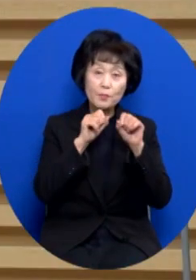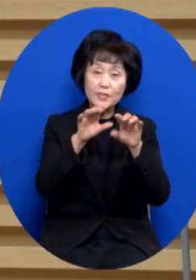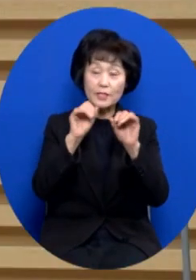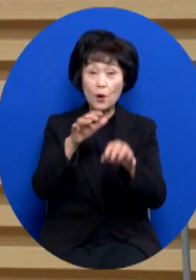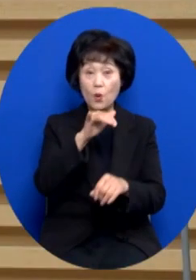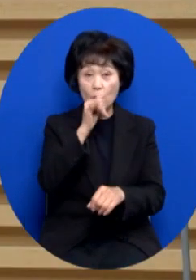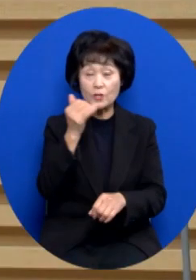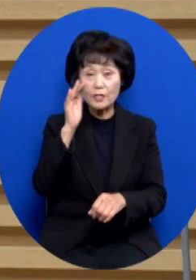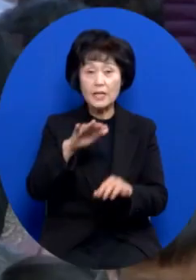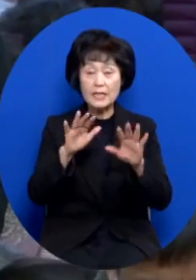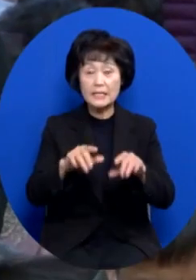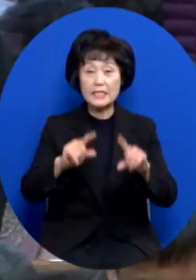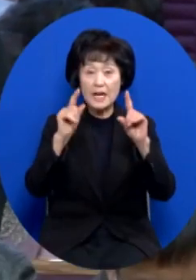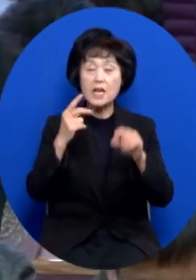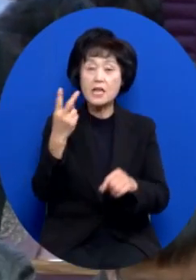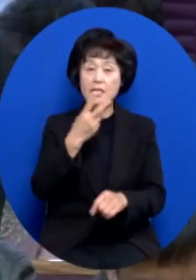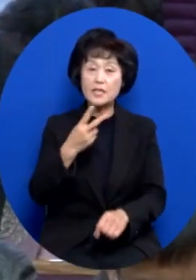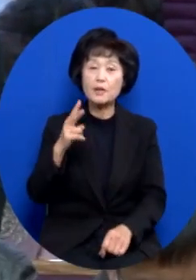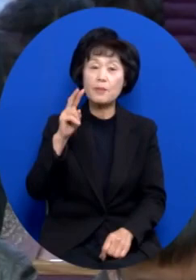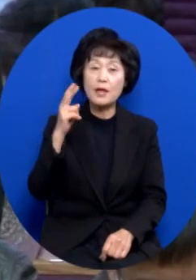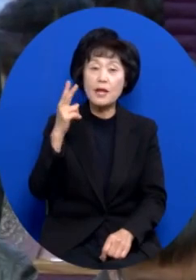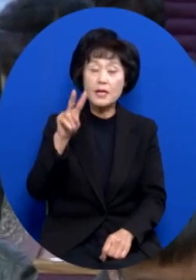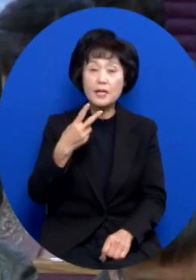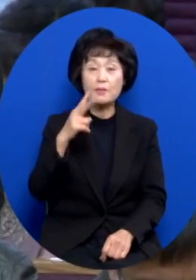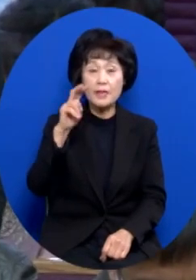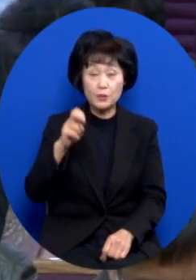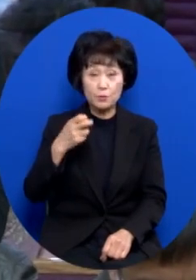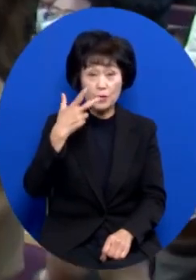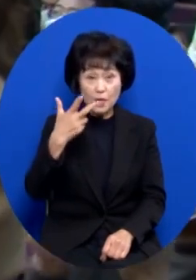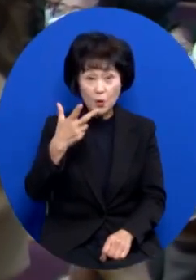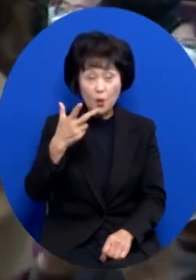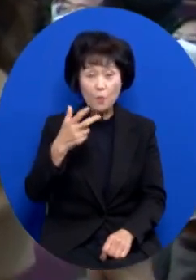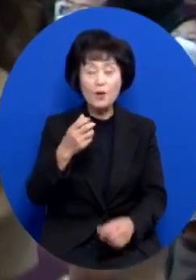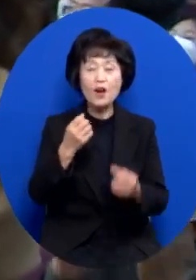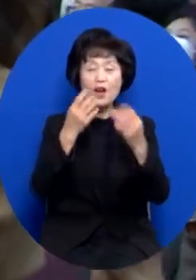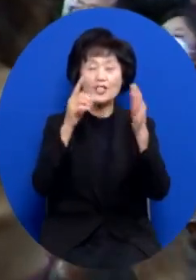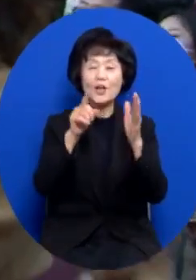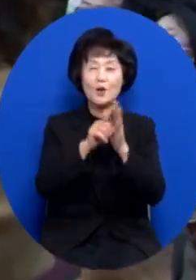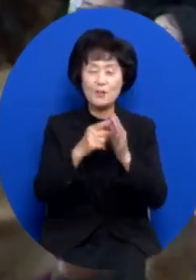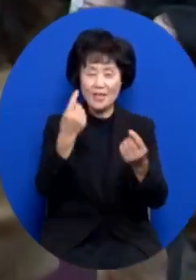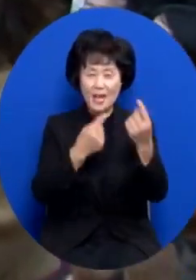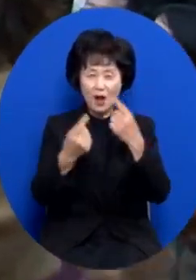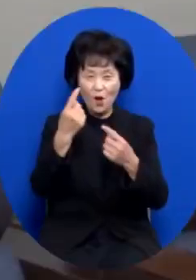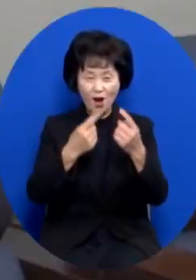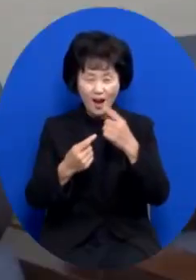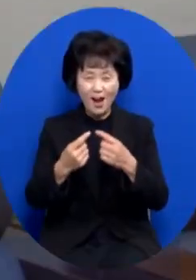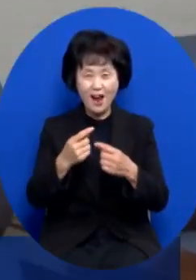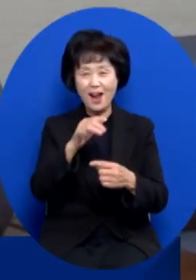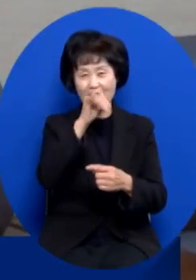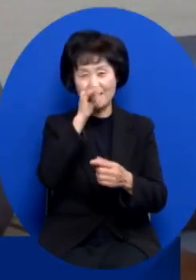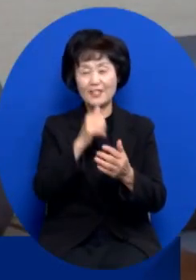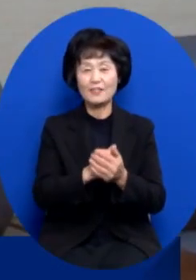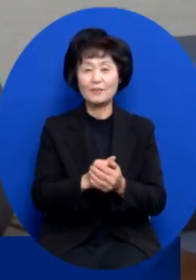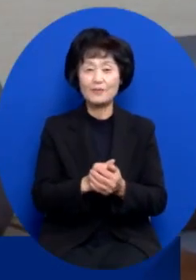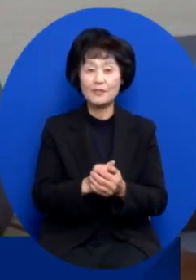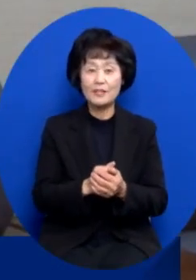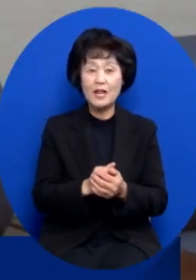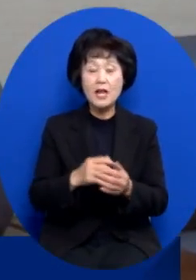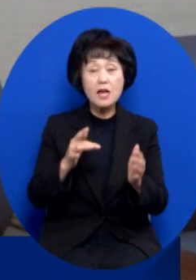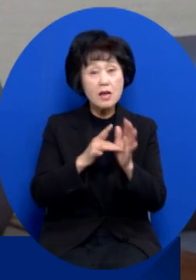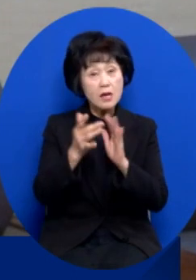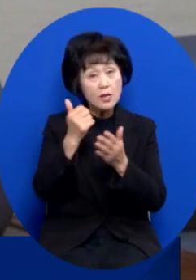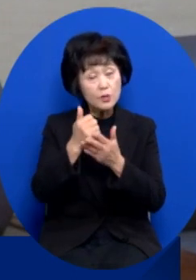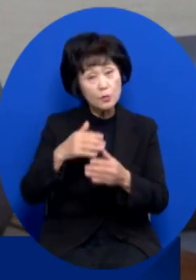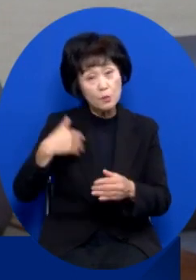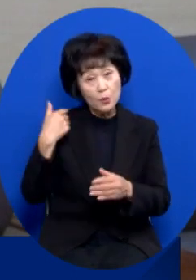세 가족을 포함해 227명이 교회를 찾아오는 열매를 맺게 됐습니다. 예수를 알지 못하던 많은 그 원주의